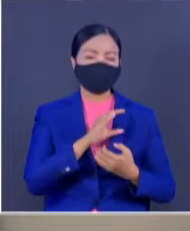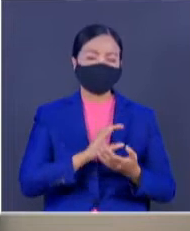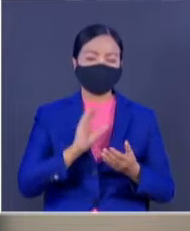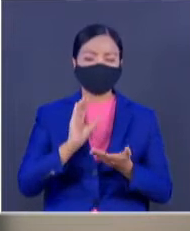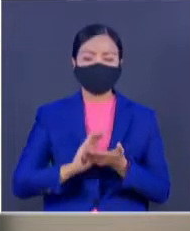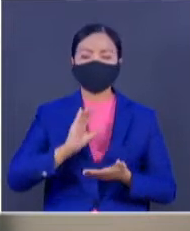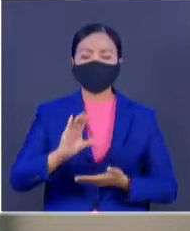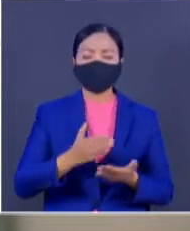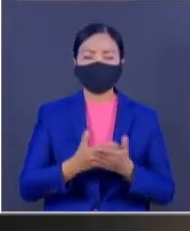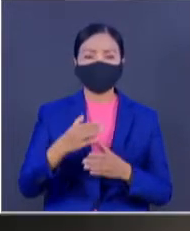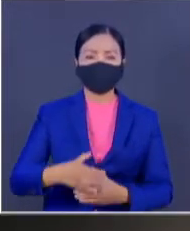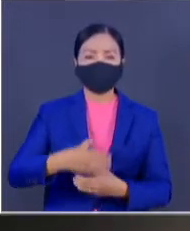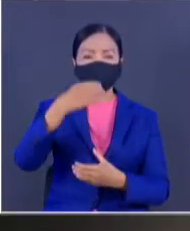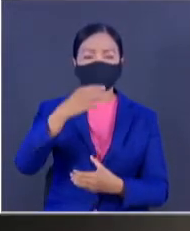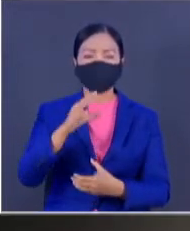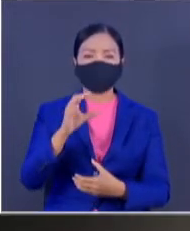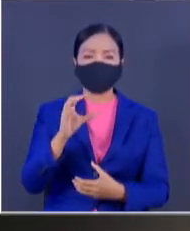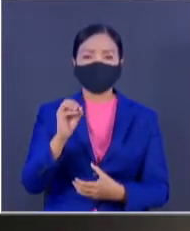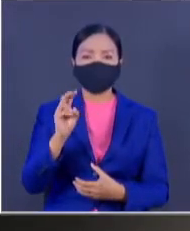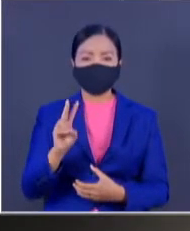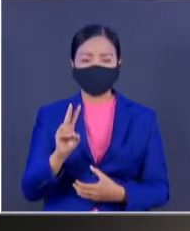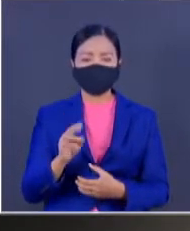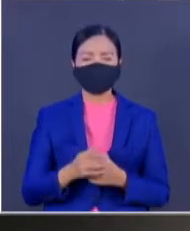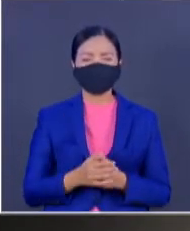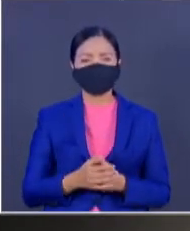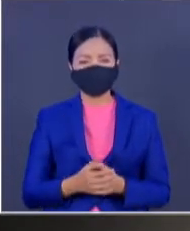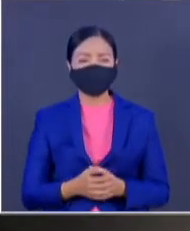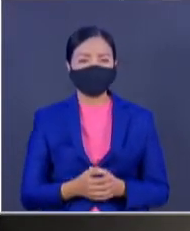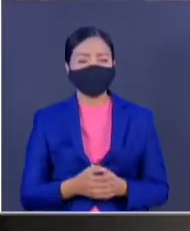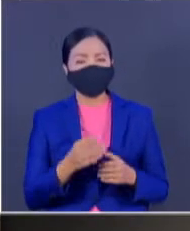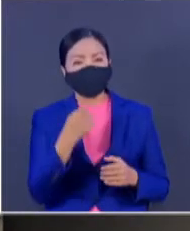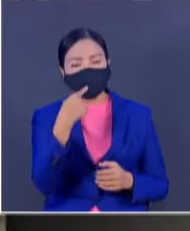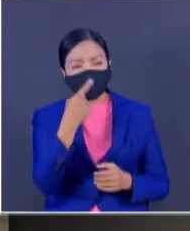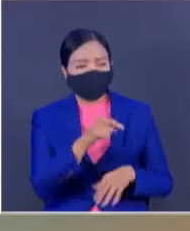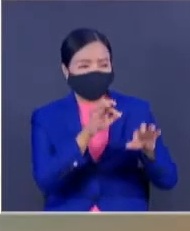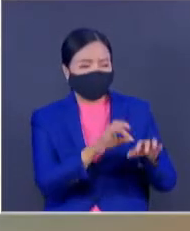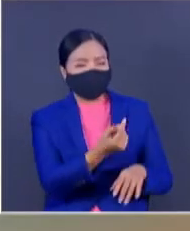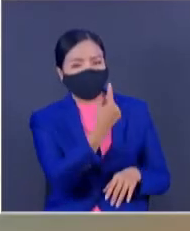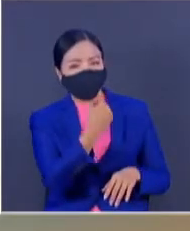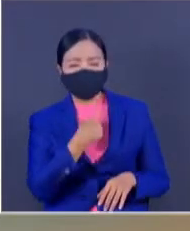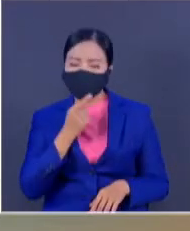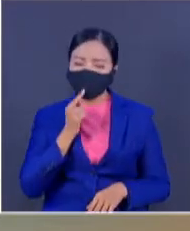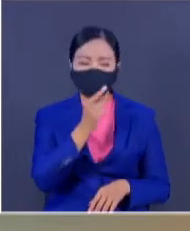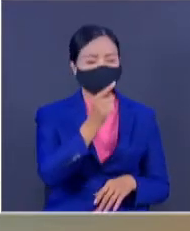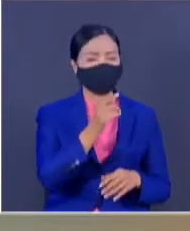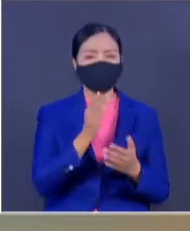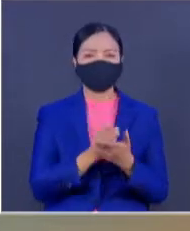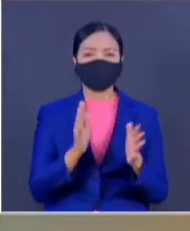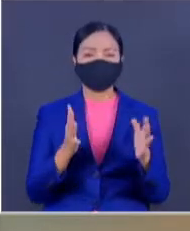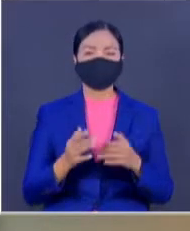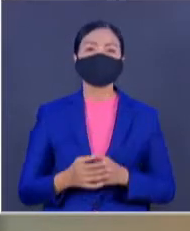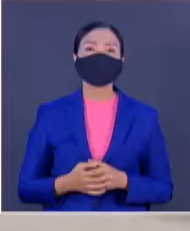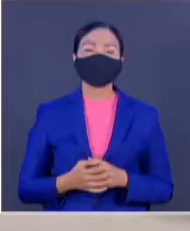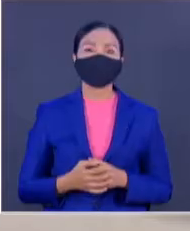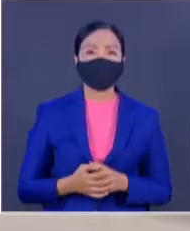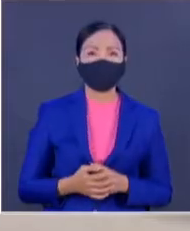จนส่งต่อให้สังคมด้วยส่วนเรื่องคดีเกรียงคีย์บอร์ดที่พิมพ์มาด่านั้นก็ยังคงต้องดำเนินการฟ้องต่อไปไม่มีหยุดไปฟังเสียงคุณอาร์ตกันเลยค่ะ